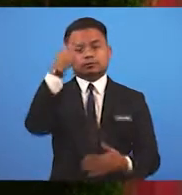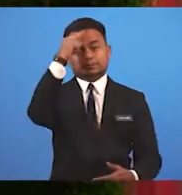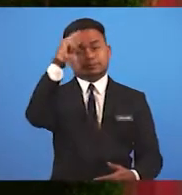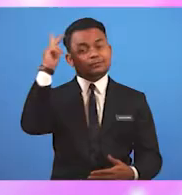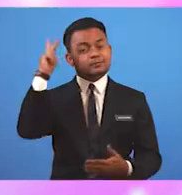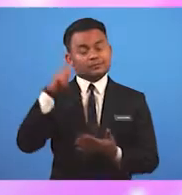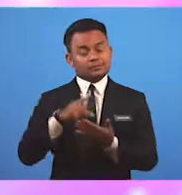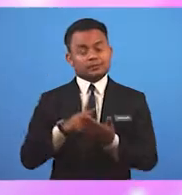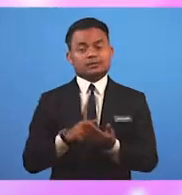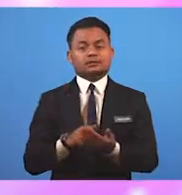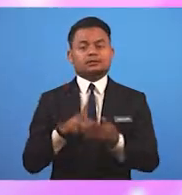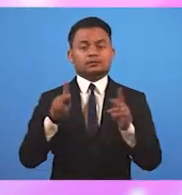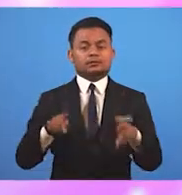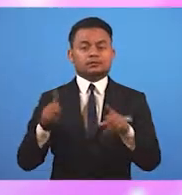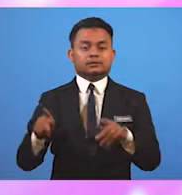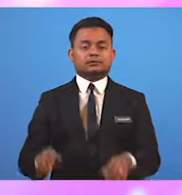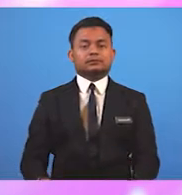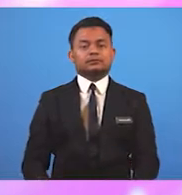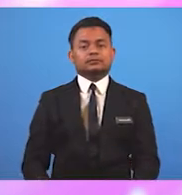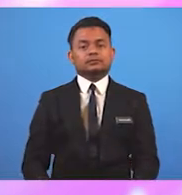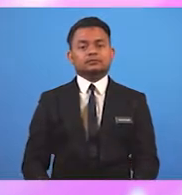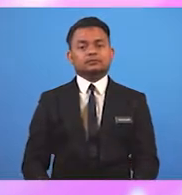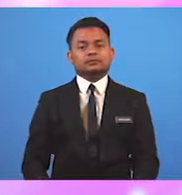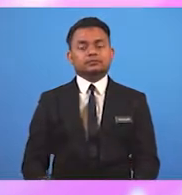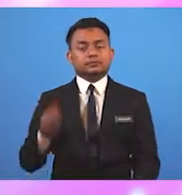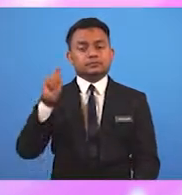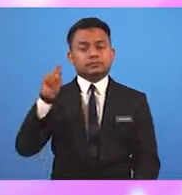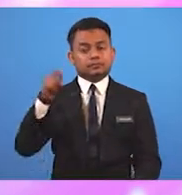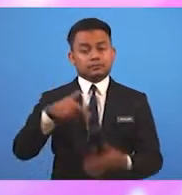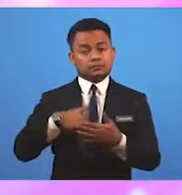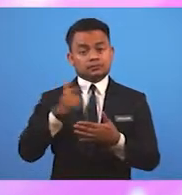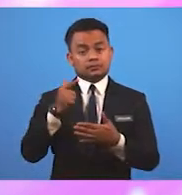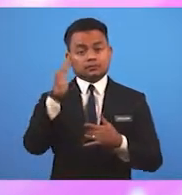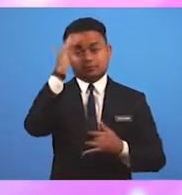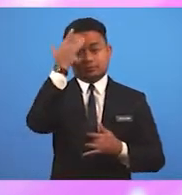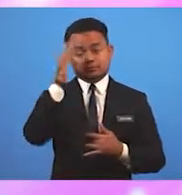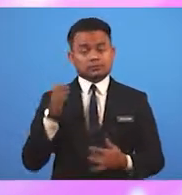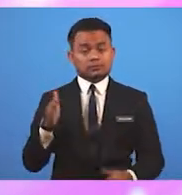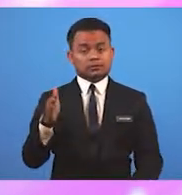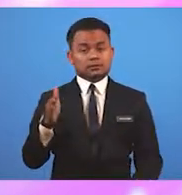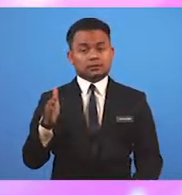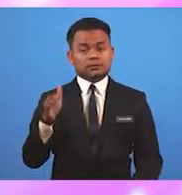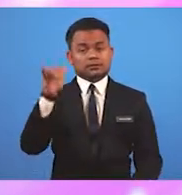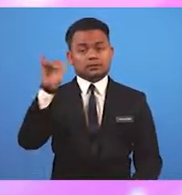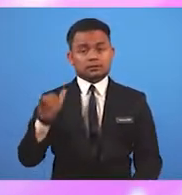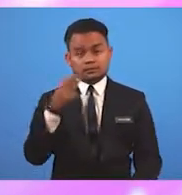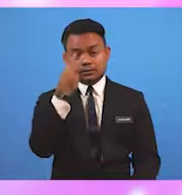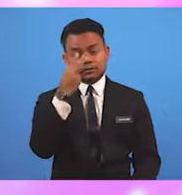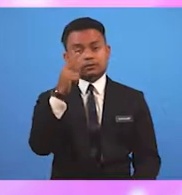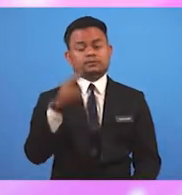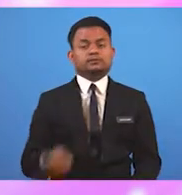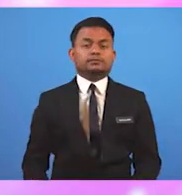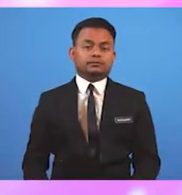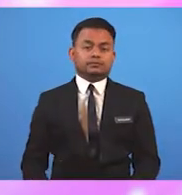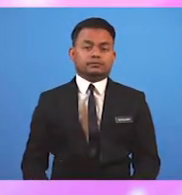pelajar. Antara tanda-tanda luaran penyakit ikan yang boleh dilihat dengan jelas antaranya